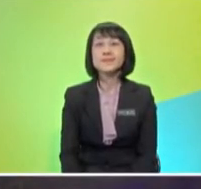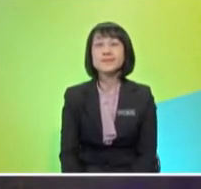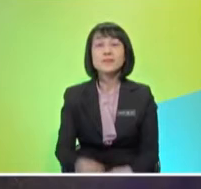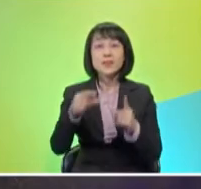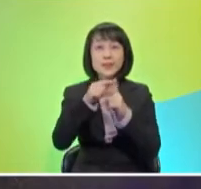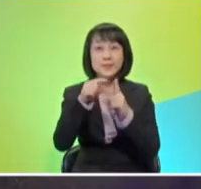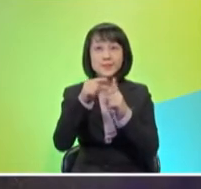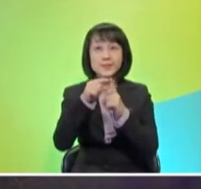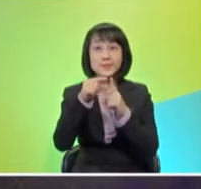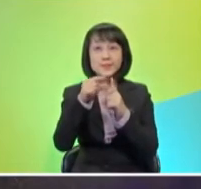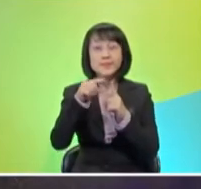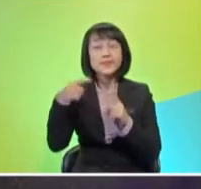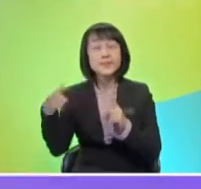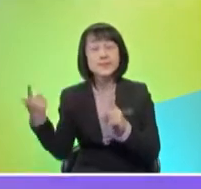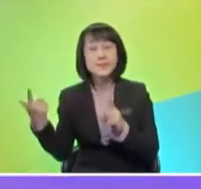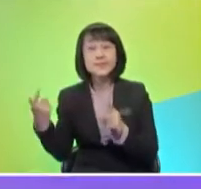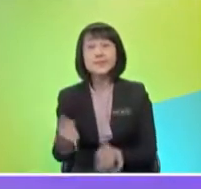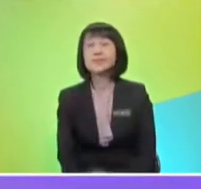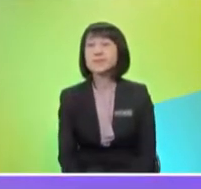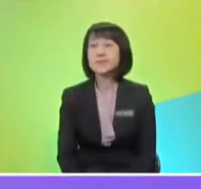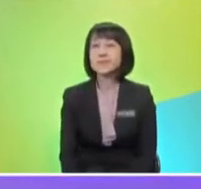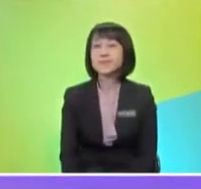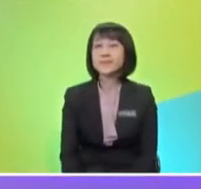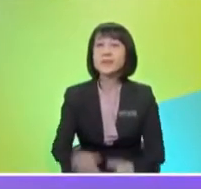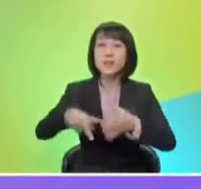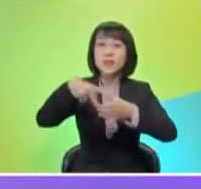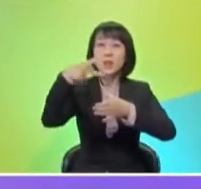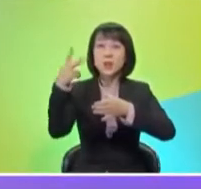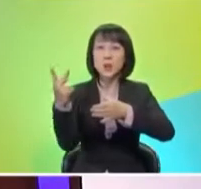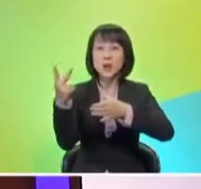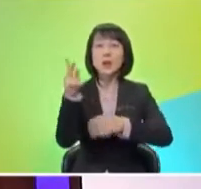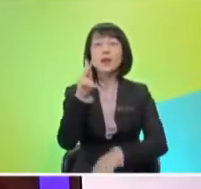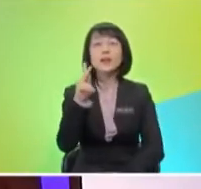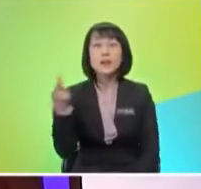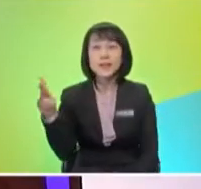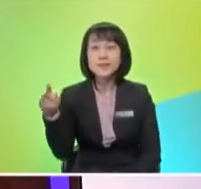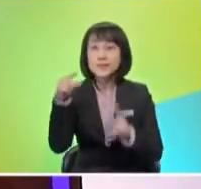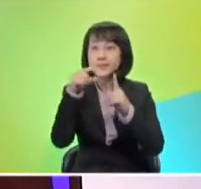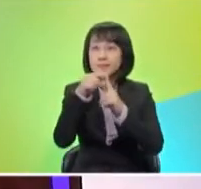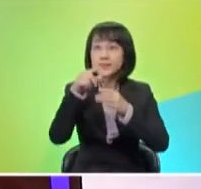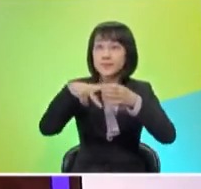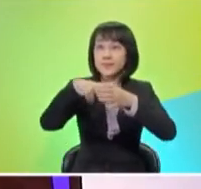operasi tolak juga boleh dikenai melalui keluarkan perkataan keluarga